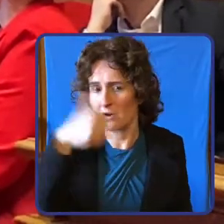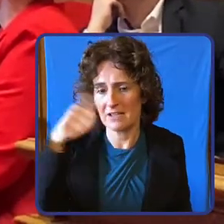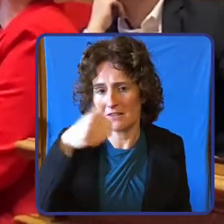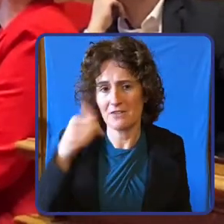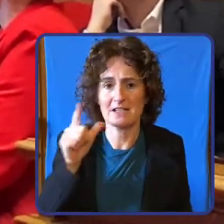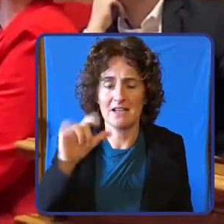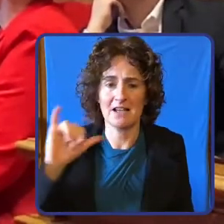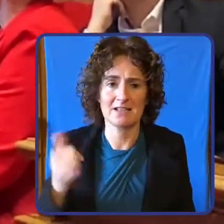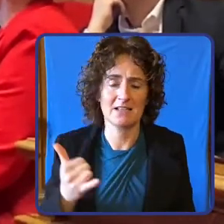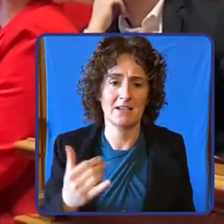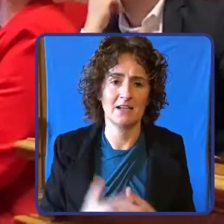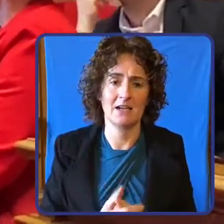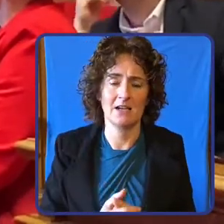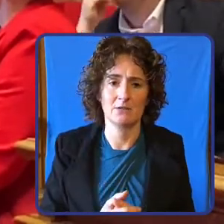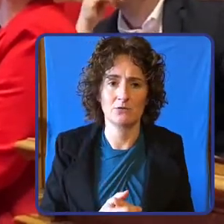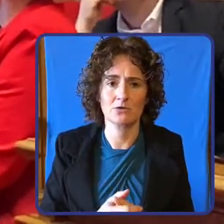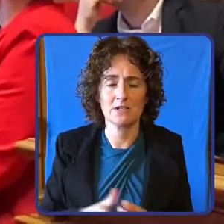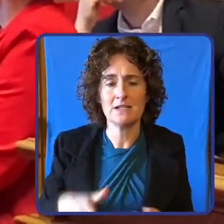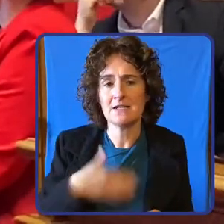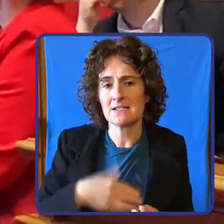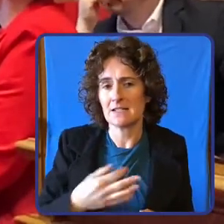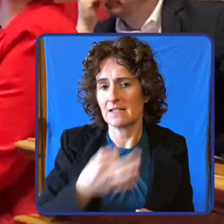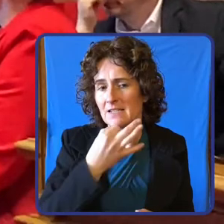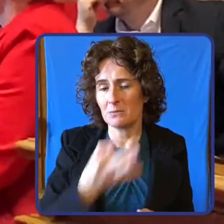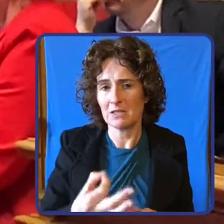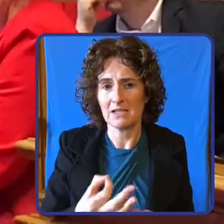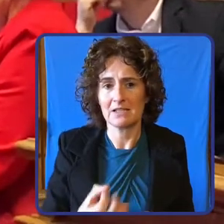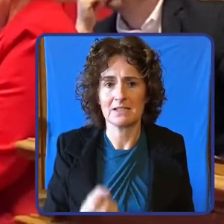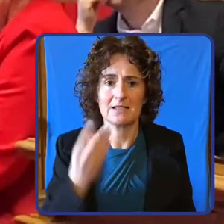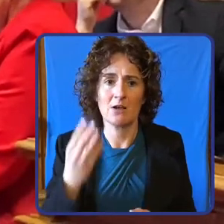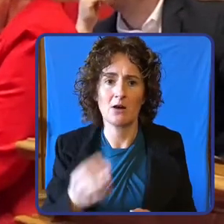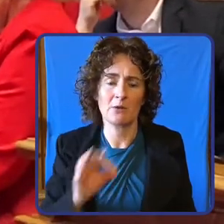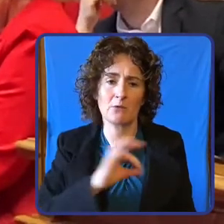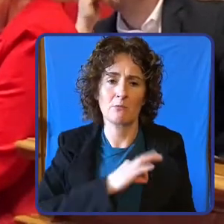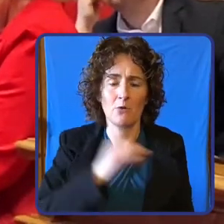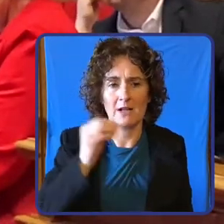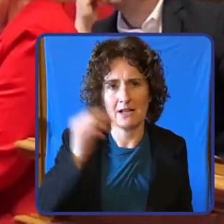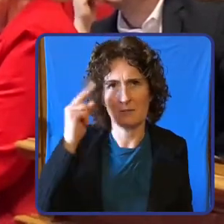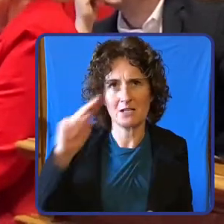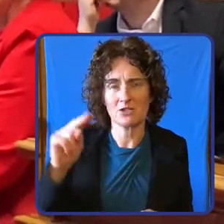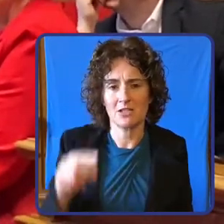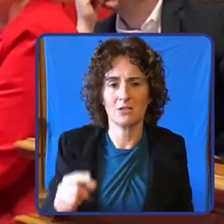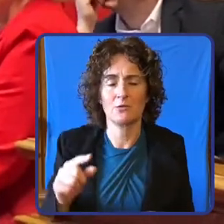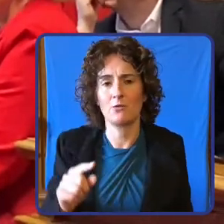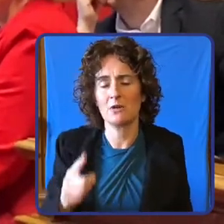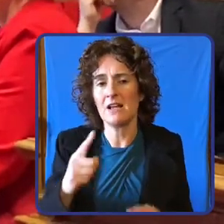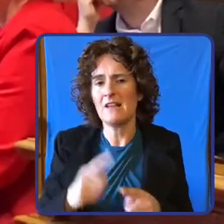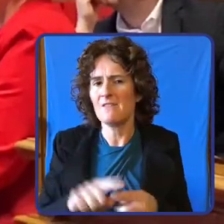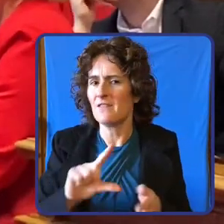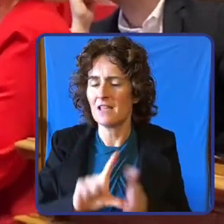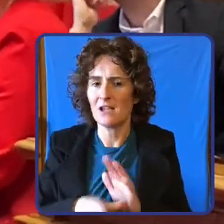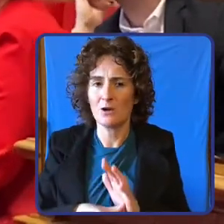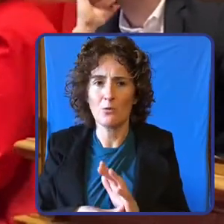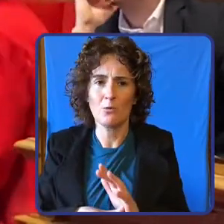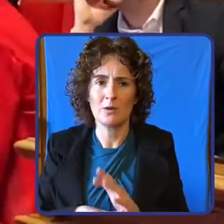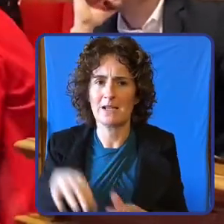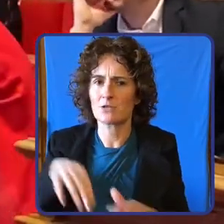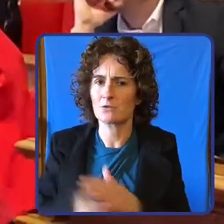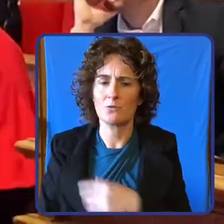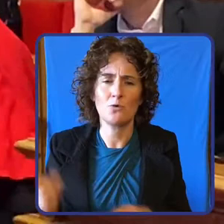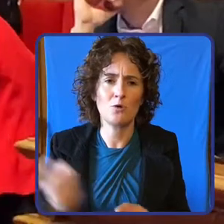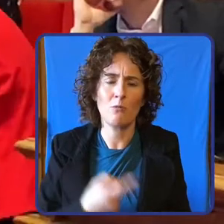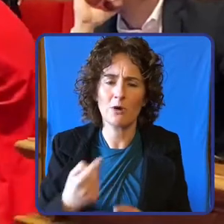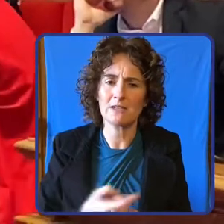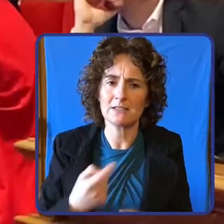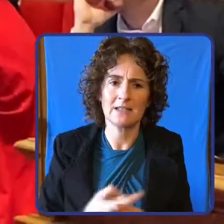Gyutai Katalintól, meg tisztelt alpolgármester úrtól, hogy amikor polgármester úr felszólal, és fél órás kirohanás van a külpolitikát illetően,